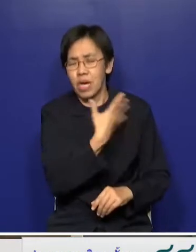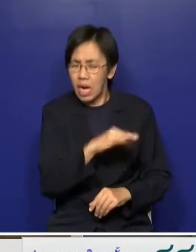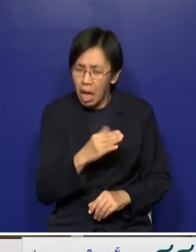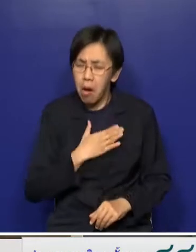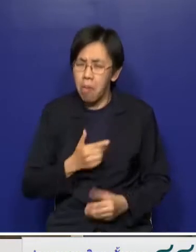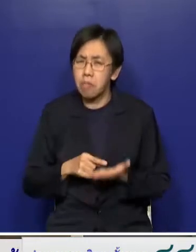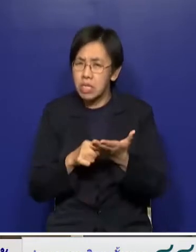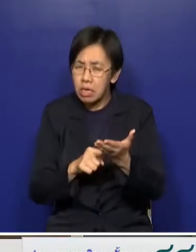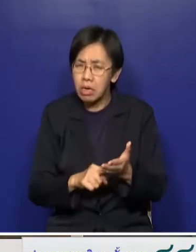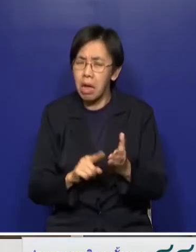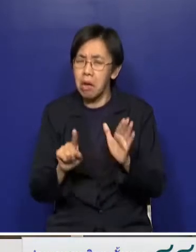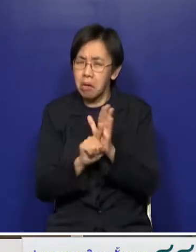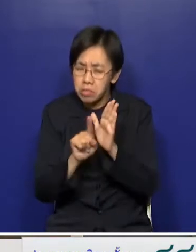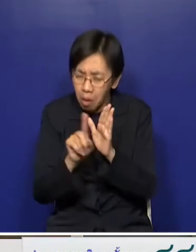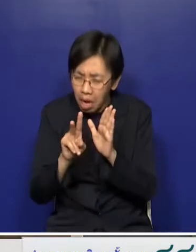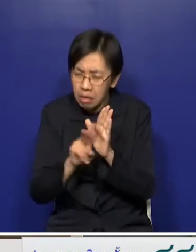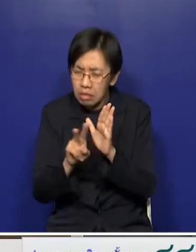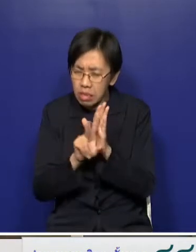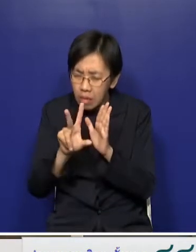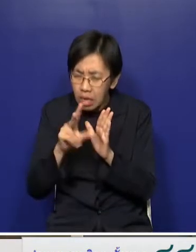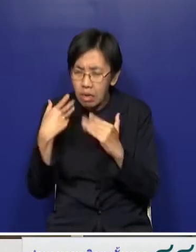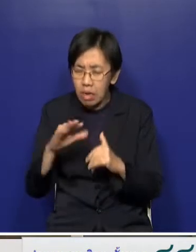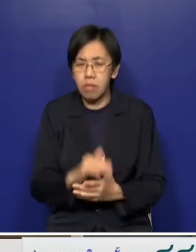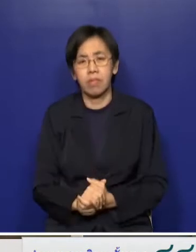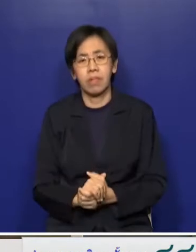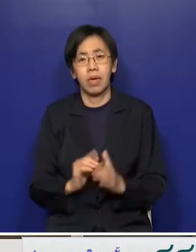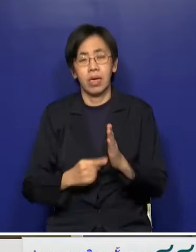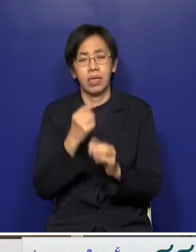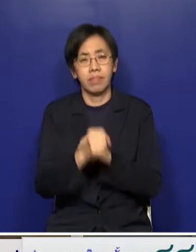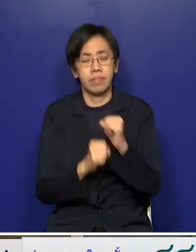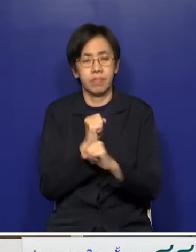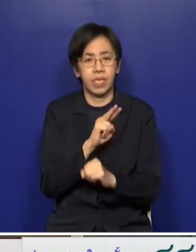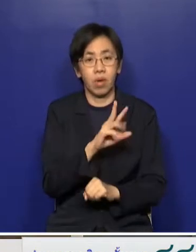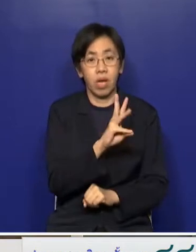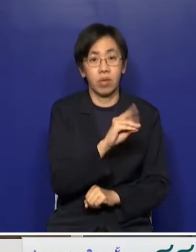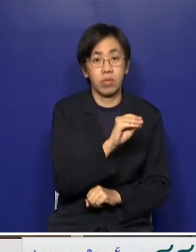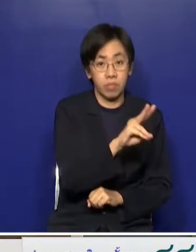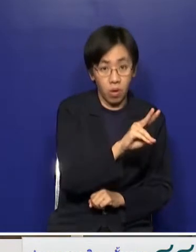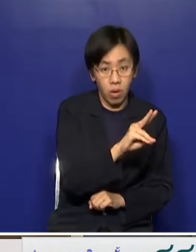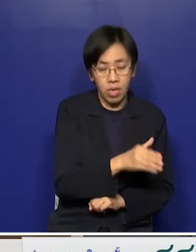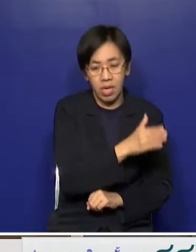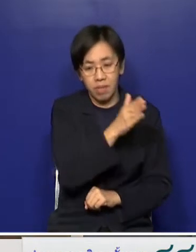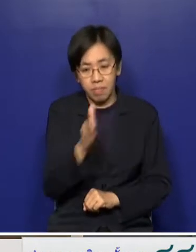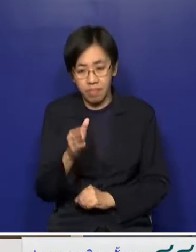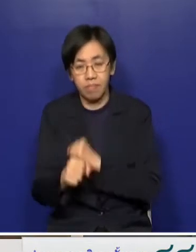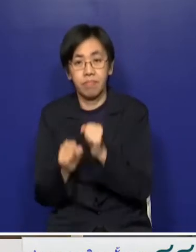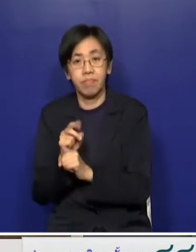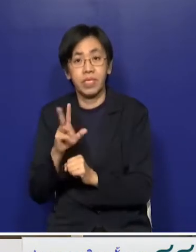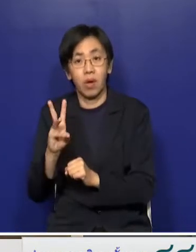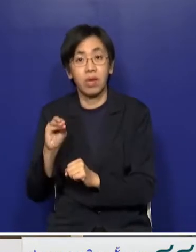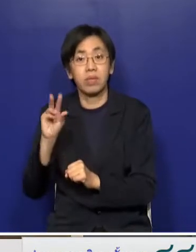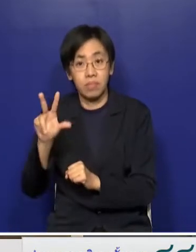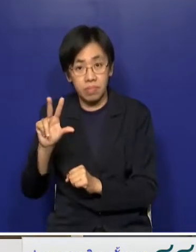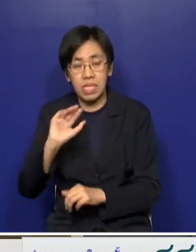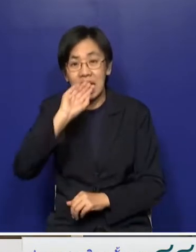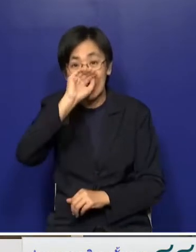ำถึงปัญหาที่เกิดขึ้นเพราะว่าตั้งแต่ปี62ที่ผ่านมาจนถึงปี63สถิติต่างๆในการที่ช้างป่าออกม